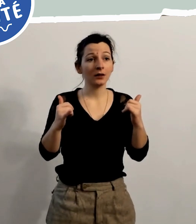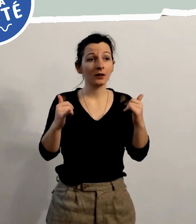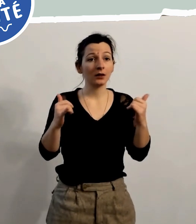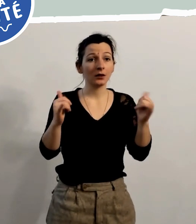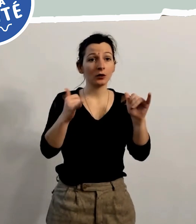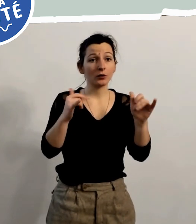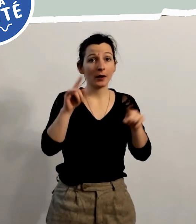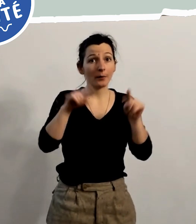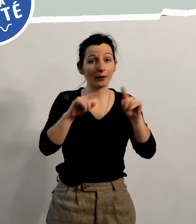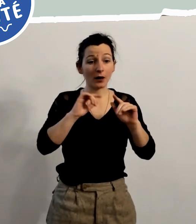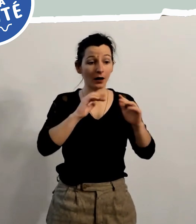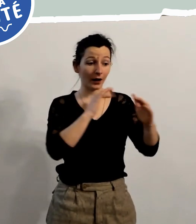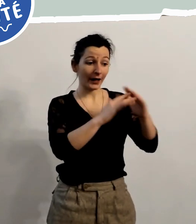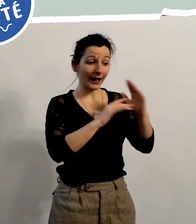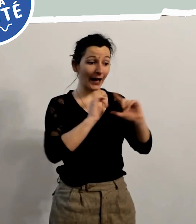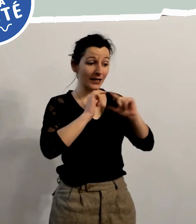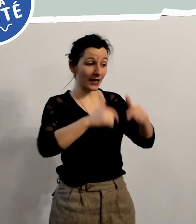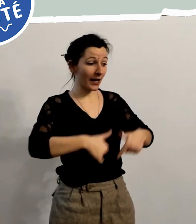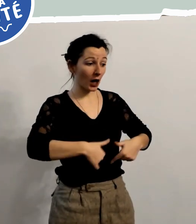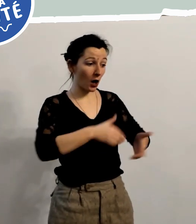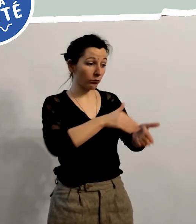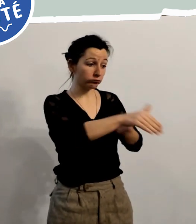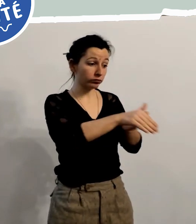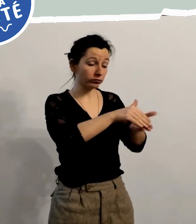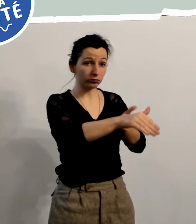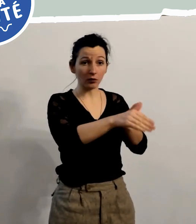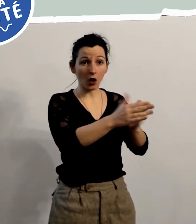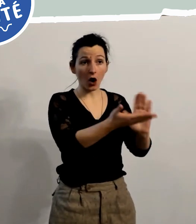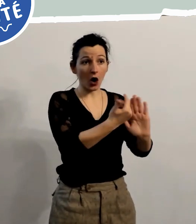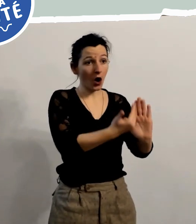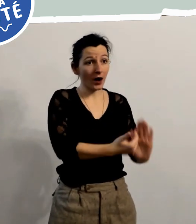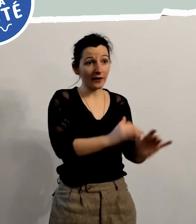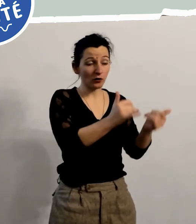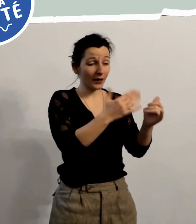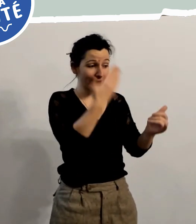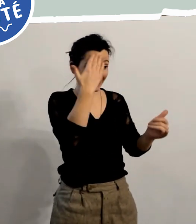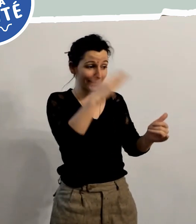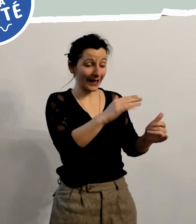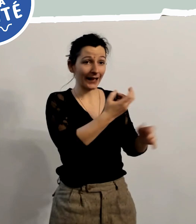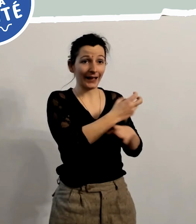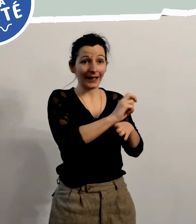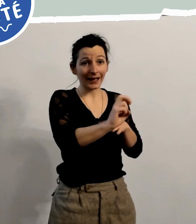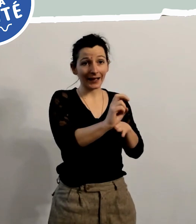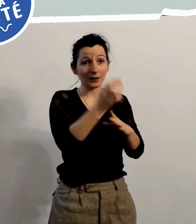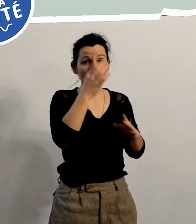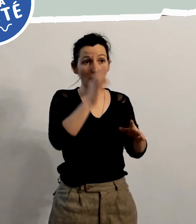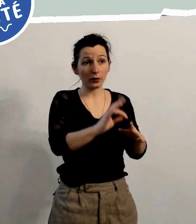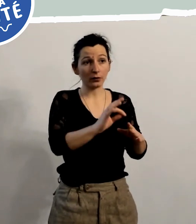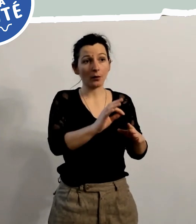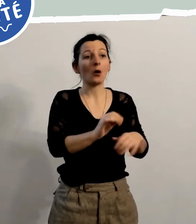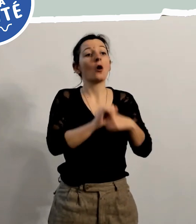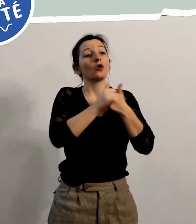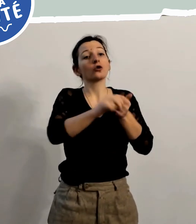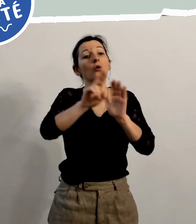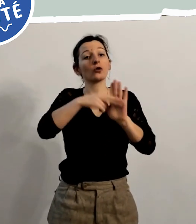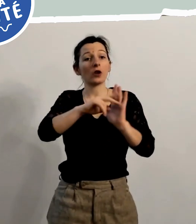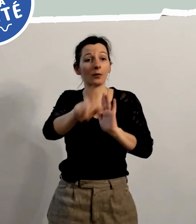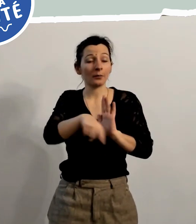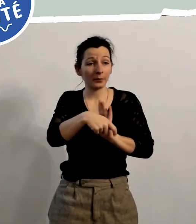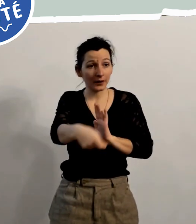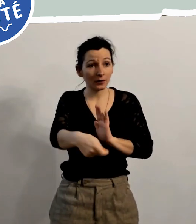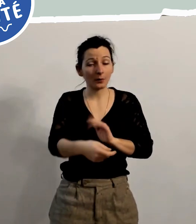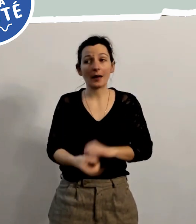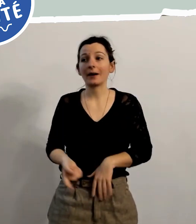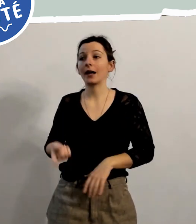sont exclus de certains polluants, donc ça c'est à l'échelle, c'est législatif. Après nous, à